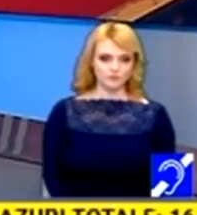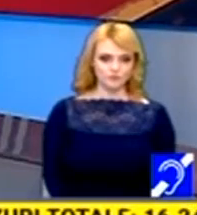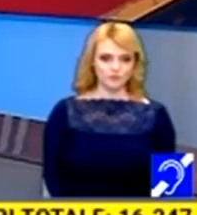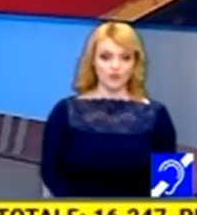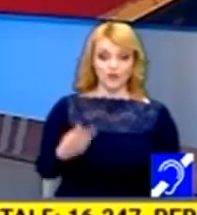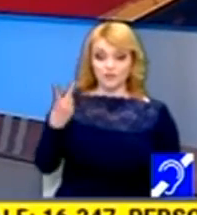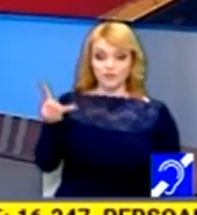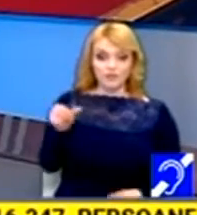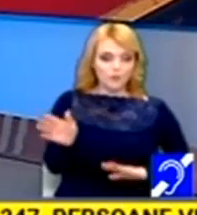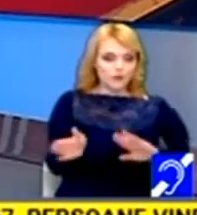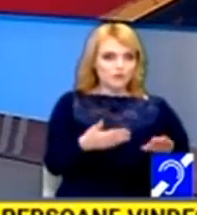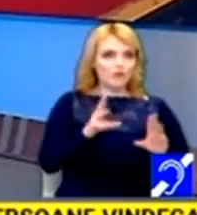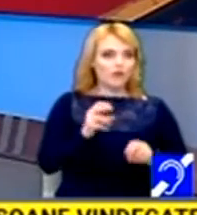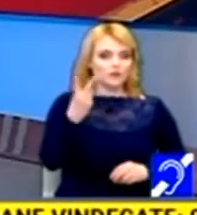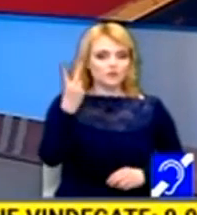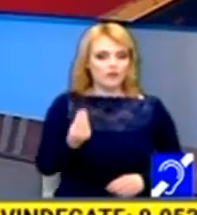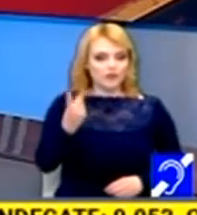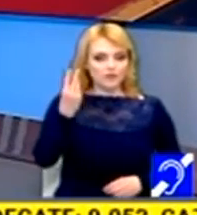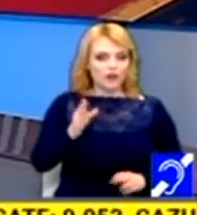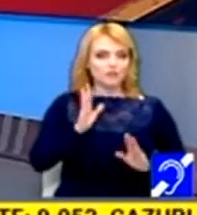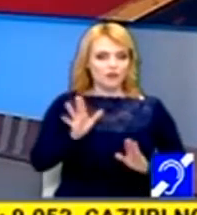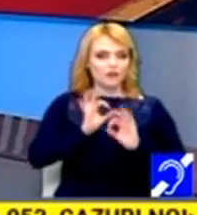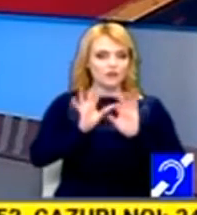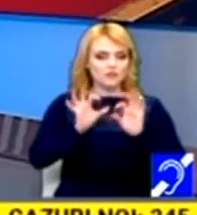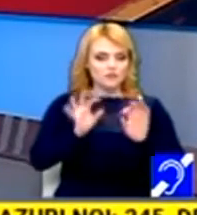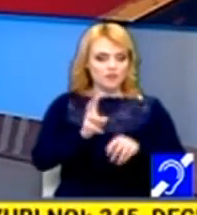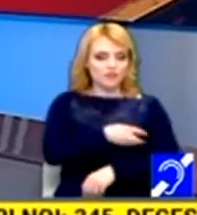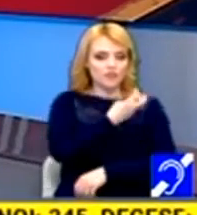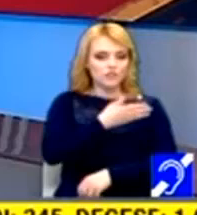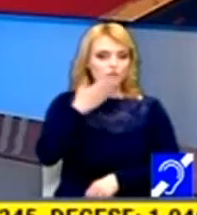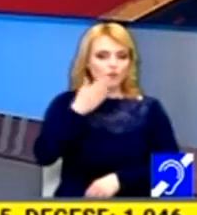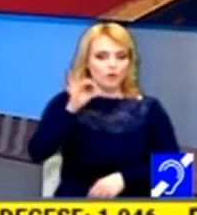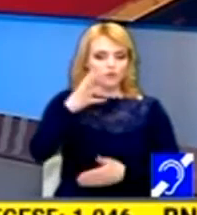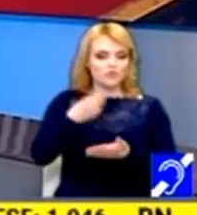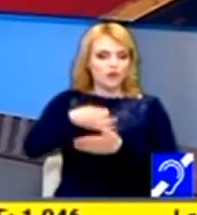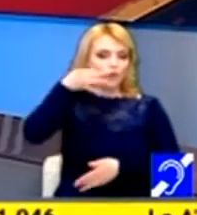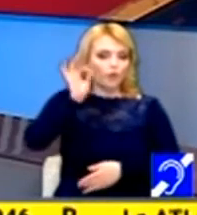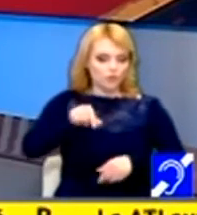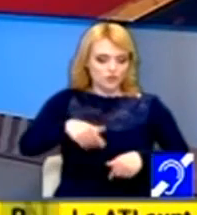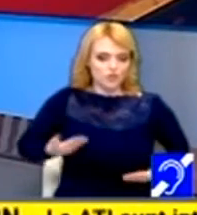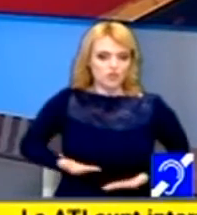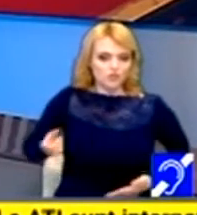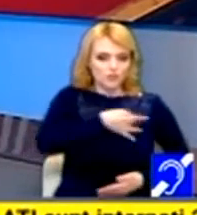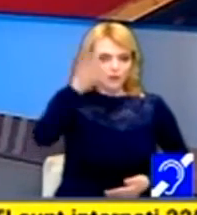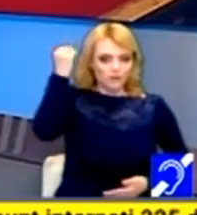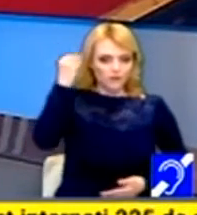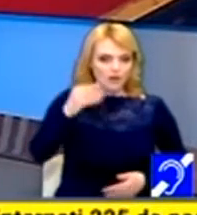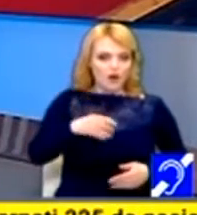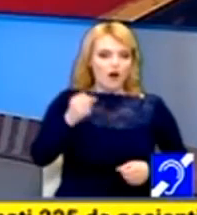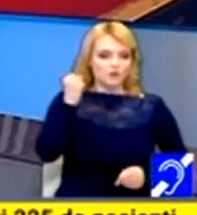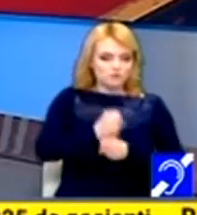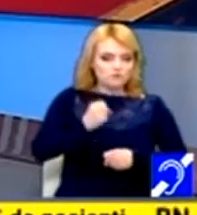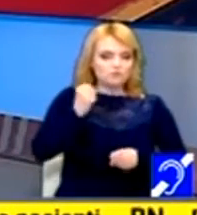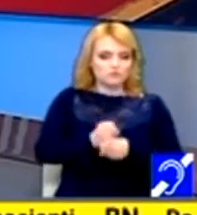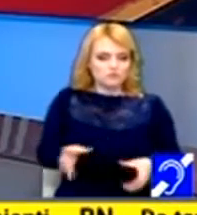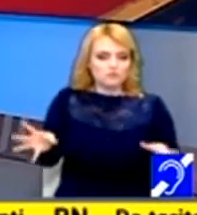De o săptămână au trecut ca două zile, asta povestesc medicii români despre experiența trăită în Republica Moldova. Au muncit cot la